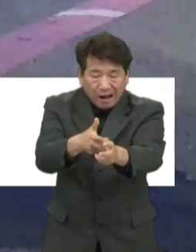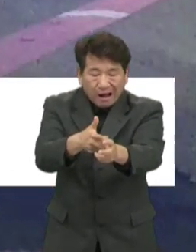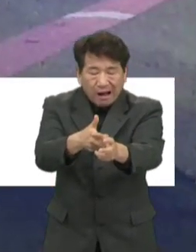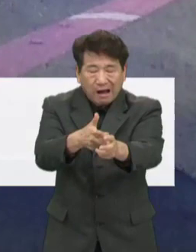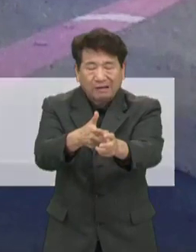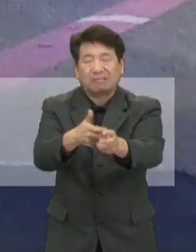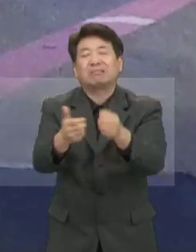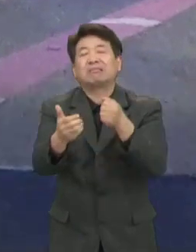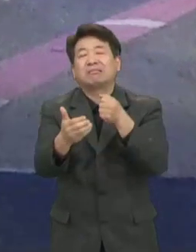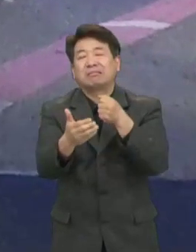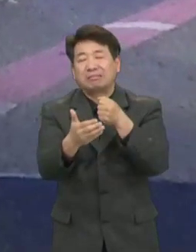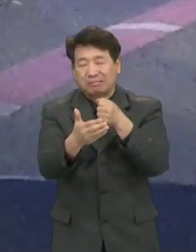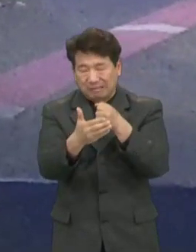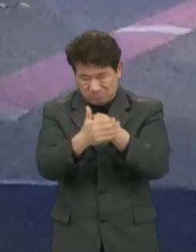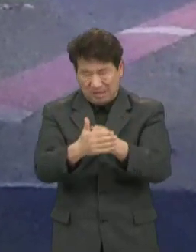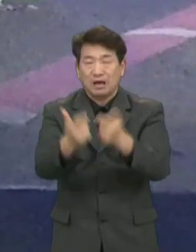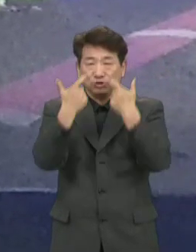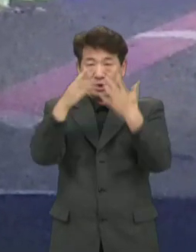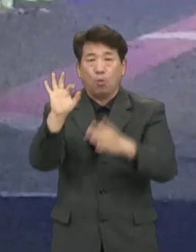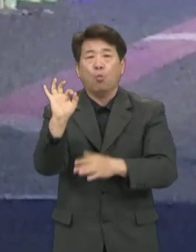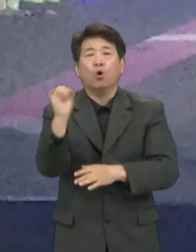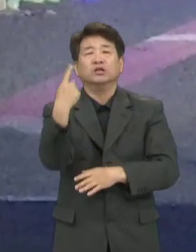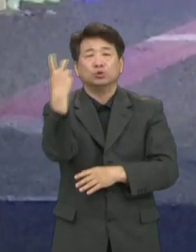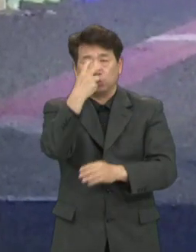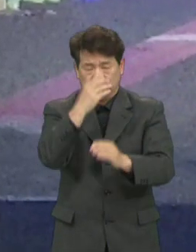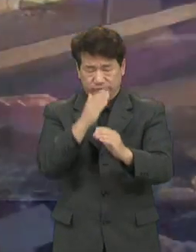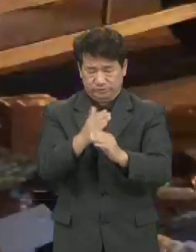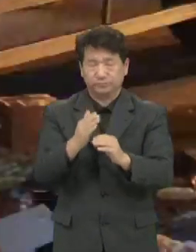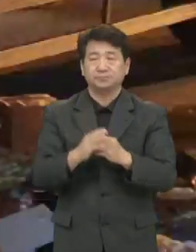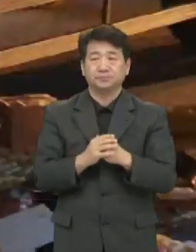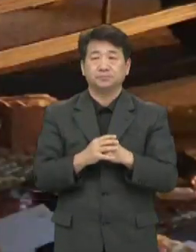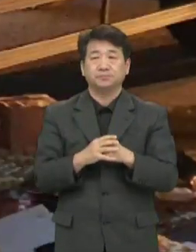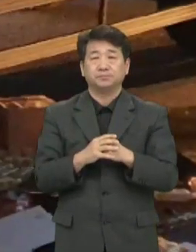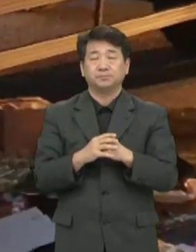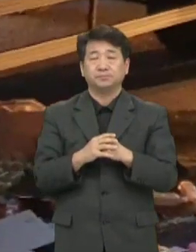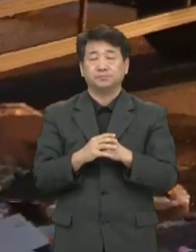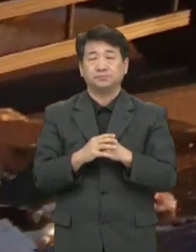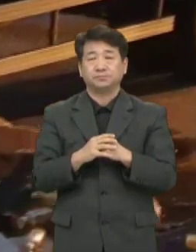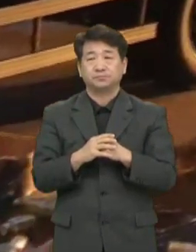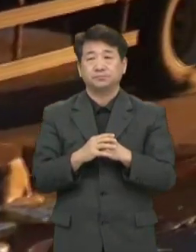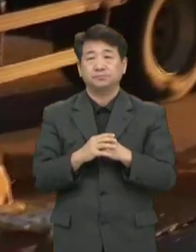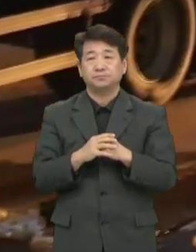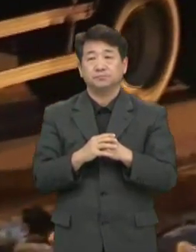차량을 발견하지 못하고 들이받은 것으로 보고 정확한 사고 경위를 조사하고 있습니다.